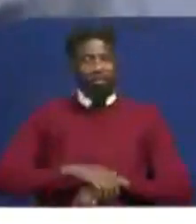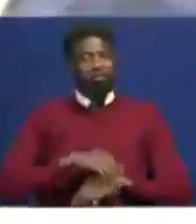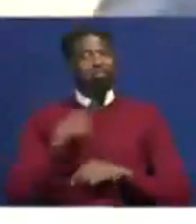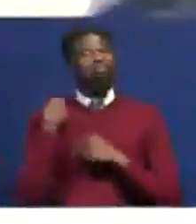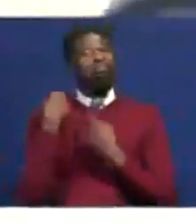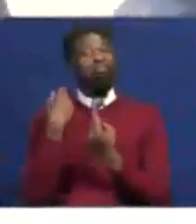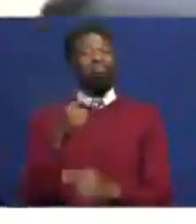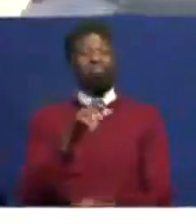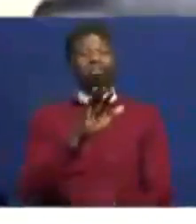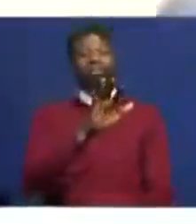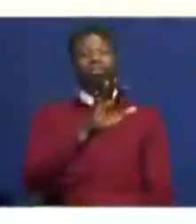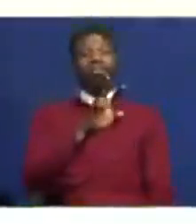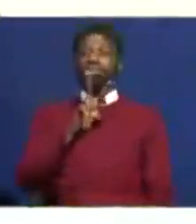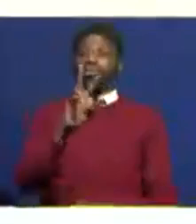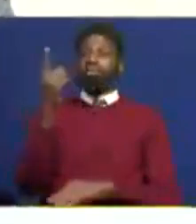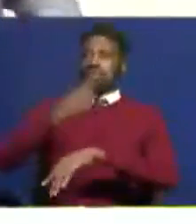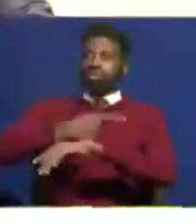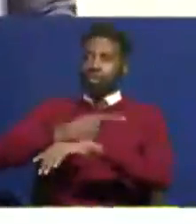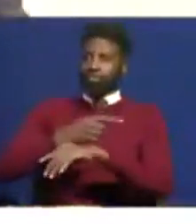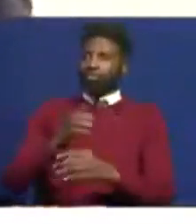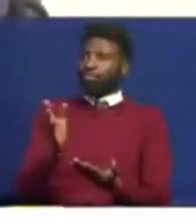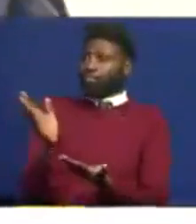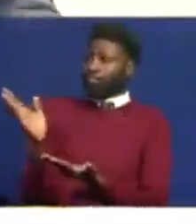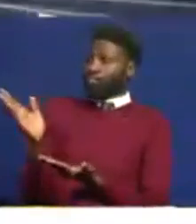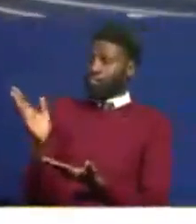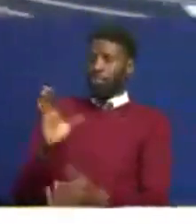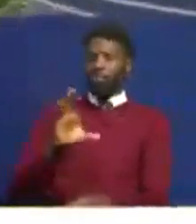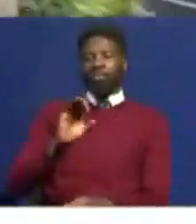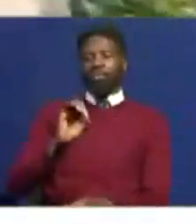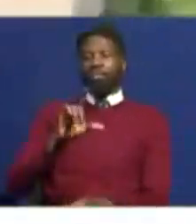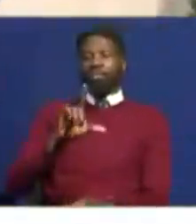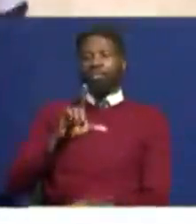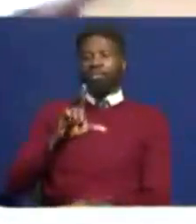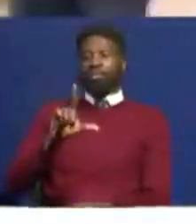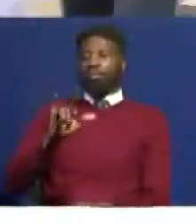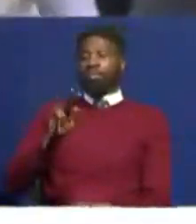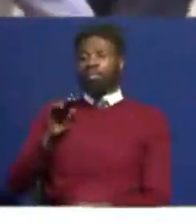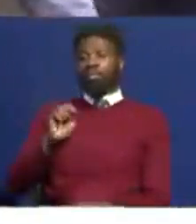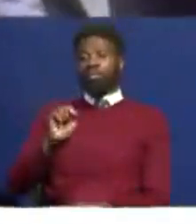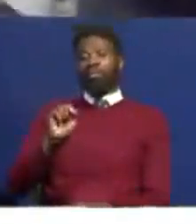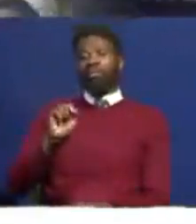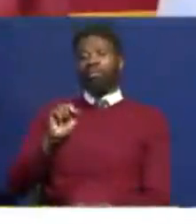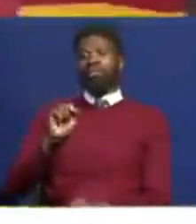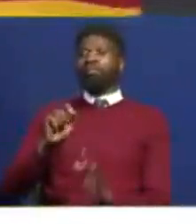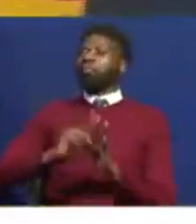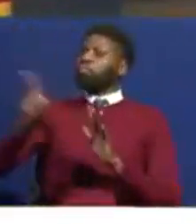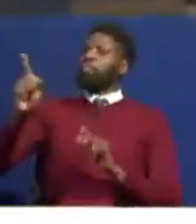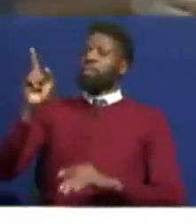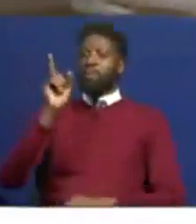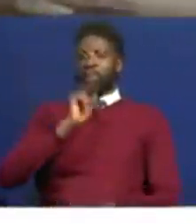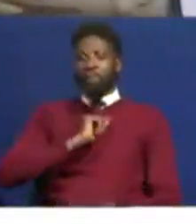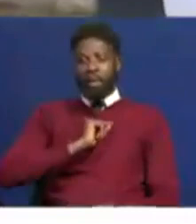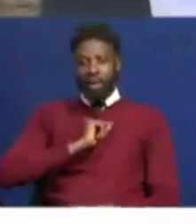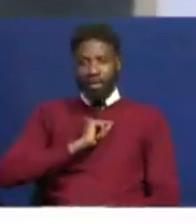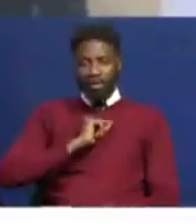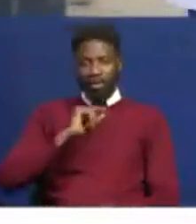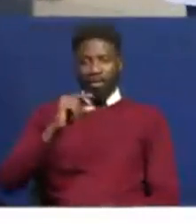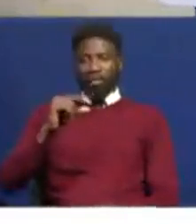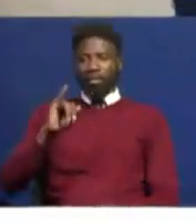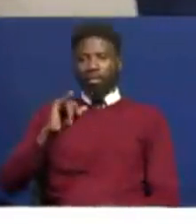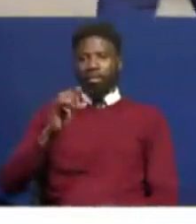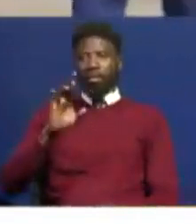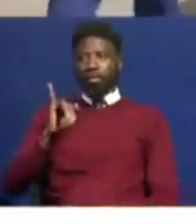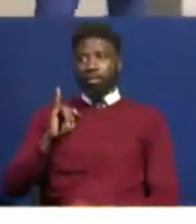53 tangu mshukiwa mkuu wa mauaji ya Kware Collins Jumaisi Khalusha alipotoroka kutoka kituo cha polisi cha Gigiri pamoja na